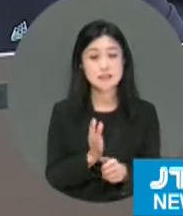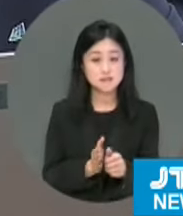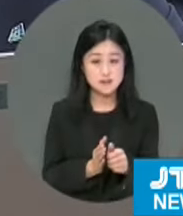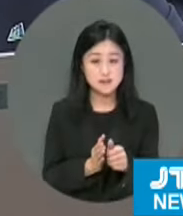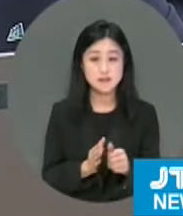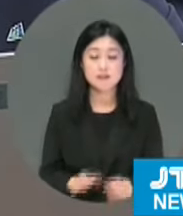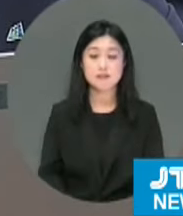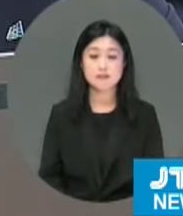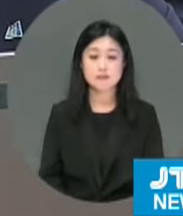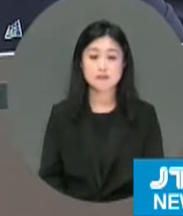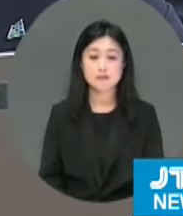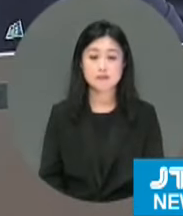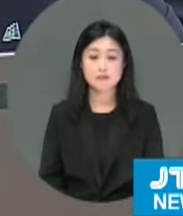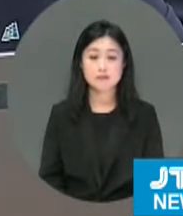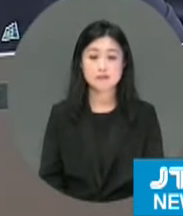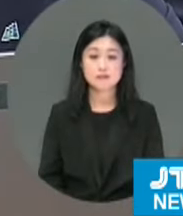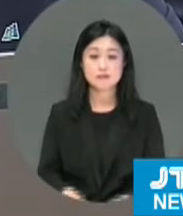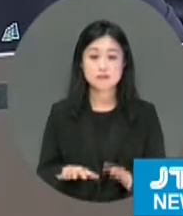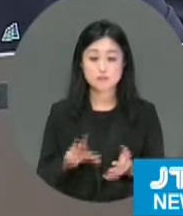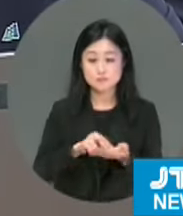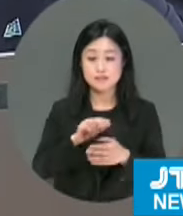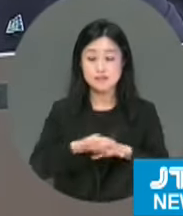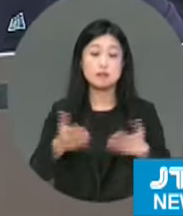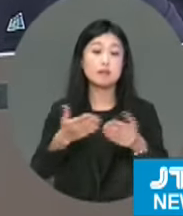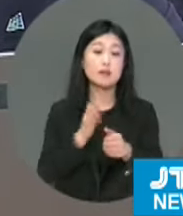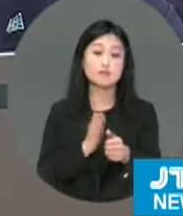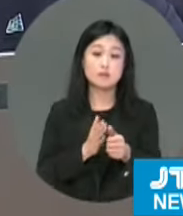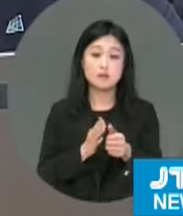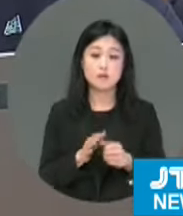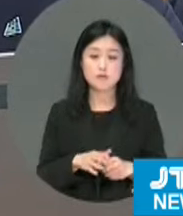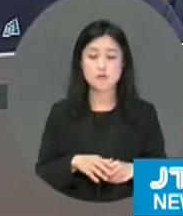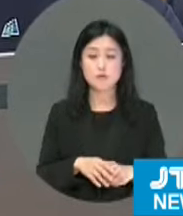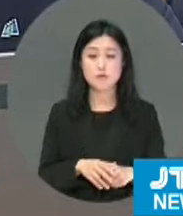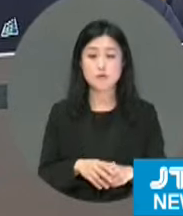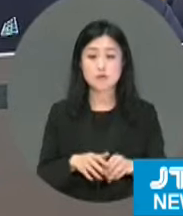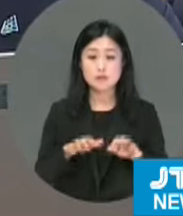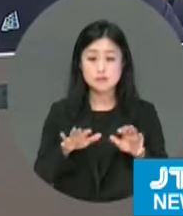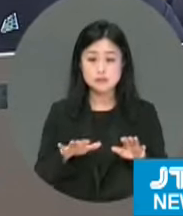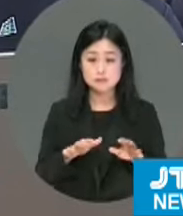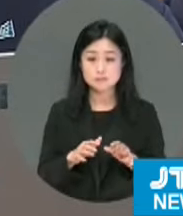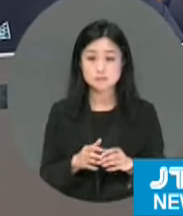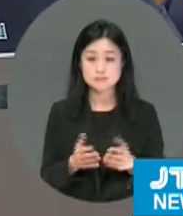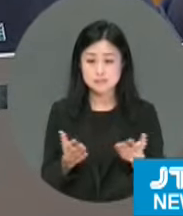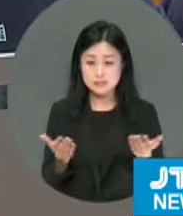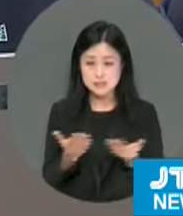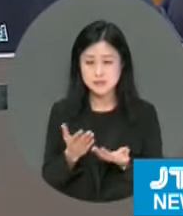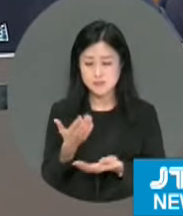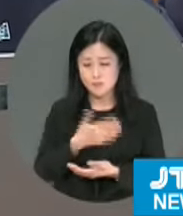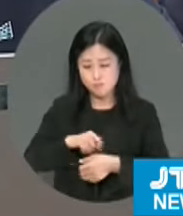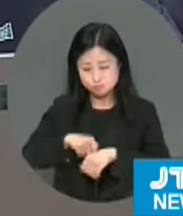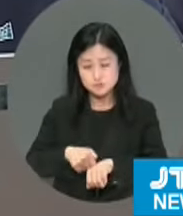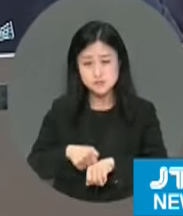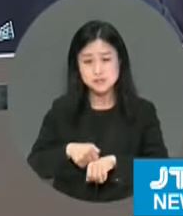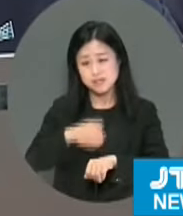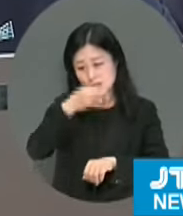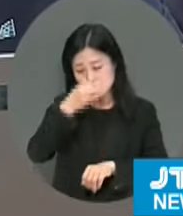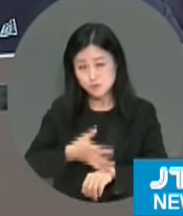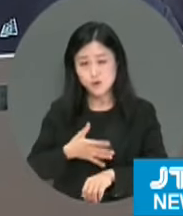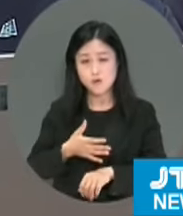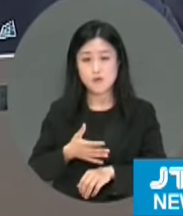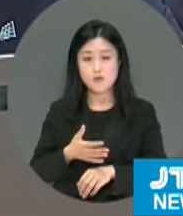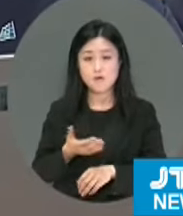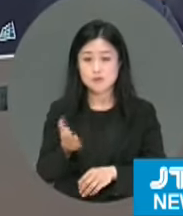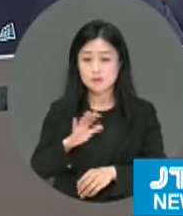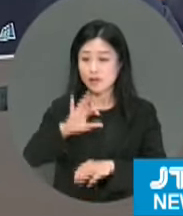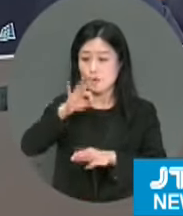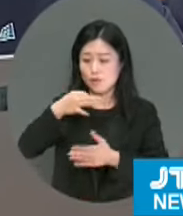이런 규정을 만들어서 대책을 세워주셔야지 언제까지 현장에서 더 힘든 일들을 하고 있는 사람들이 정당한 대우를